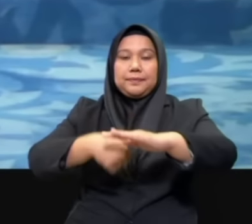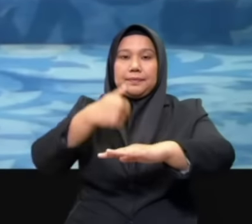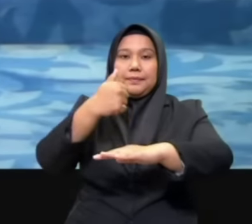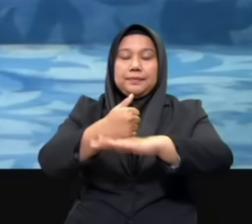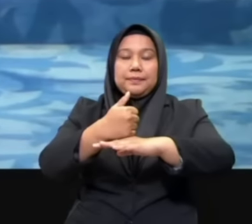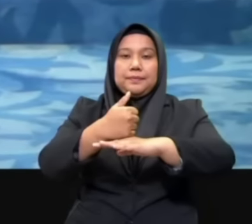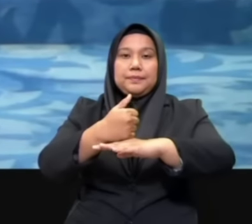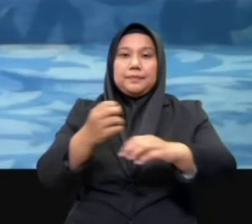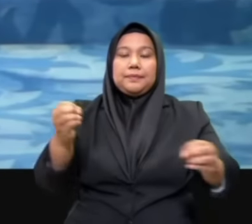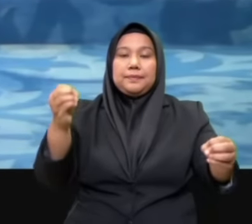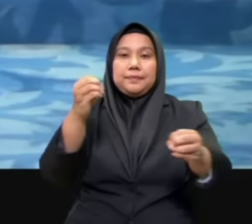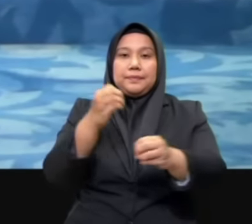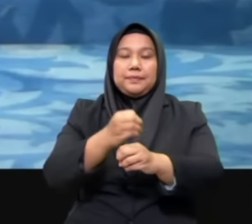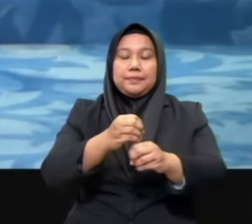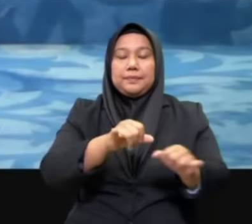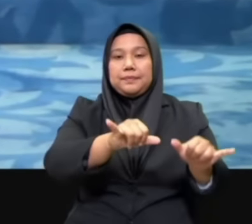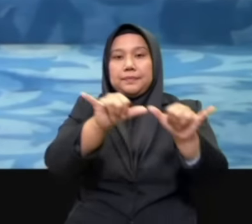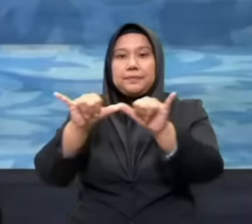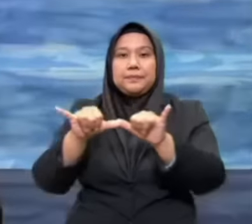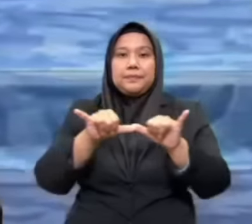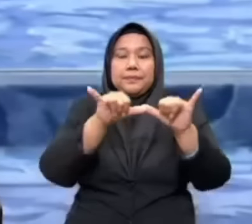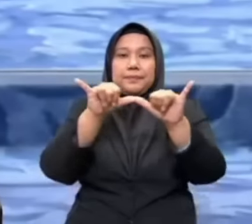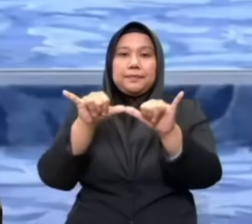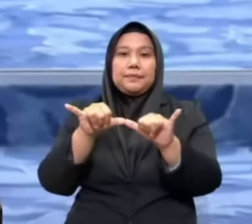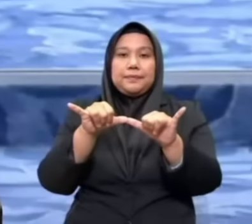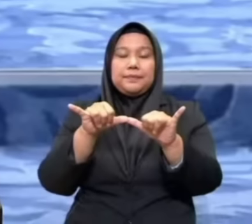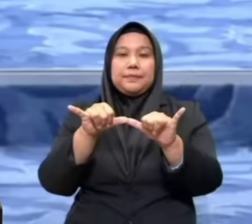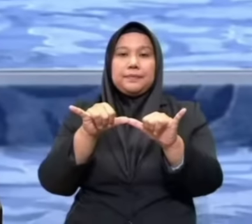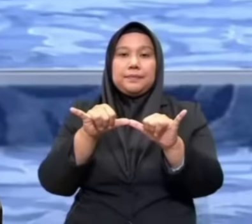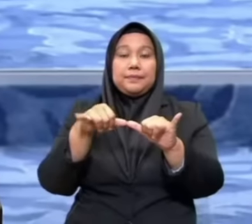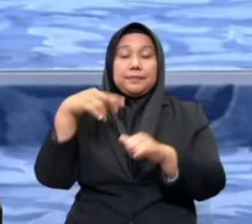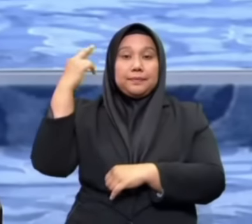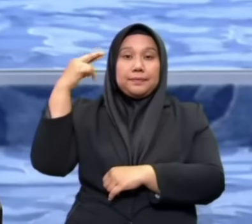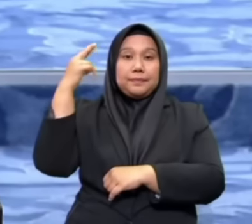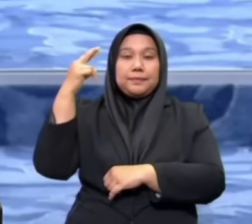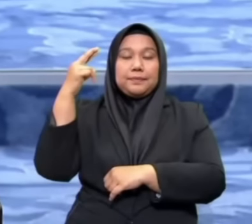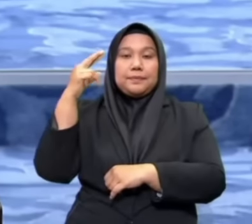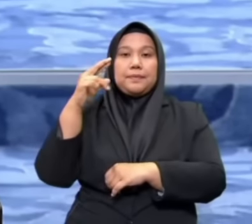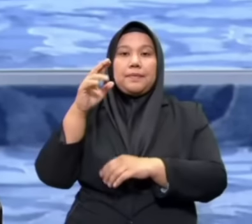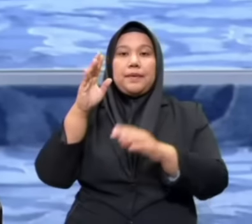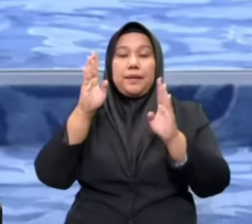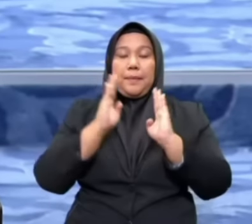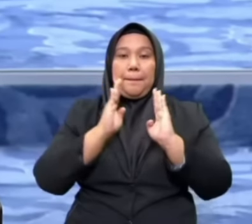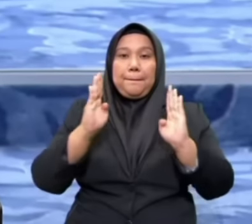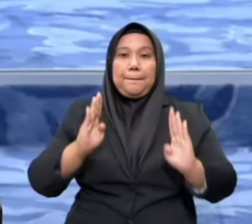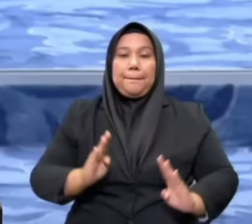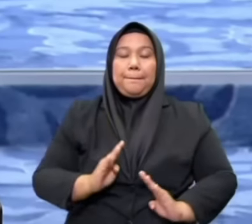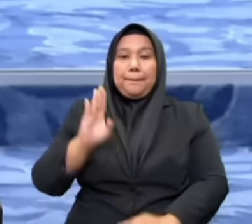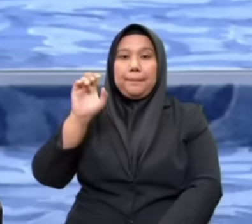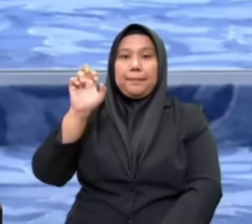pejabat penyelaras rasionalisasi badan-badan berkanun termasuk